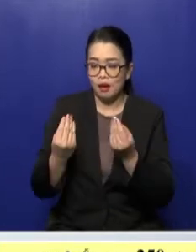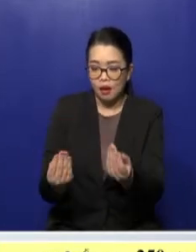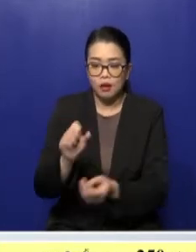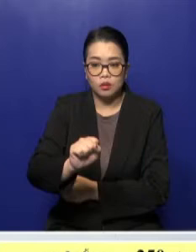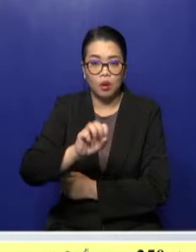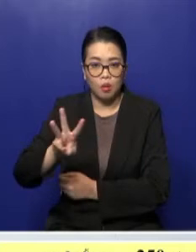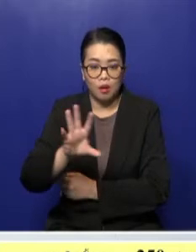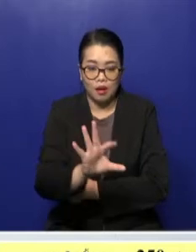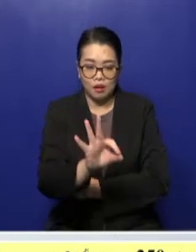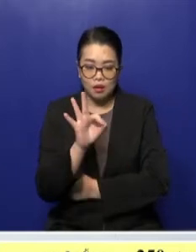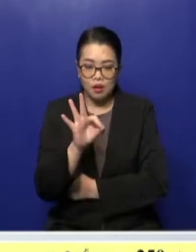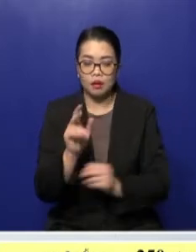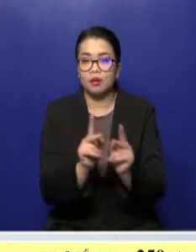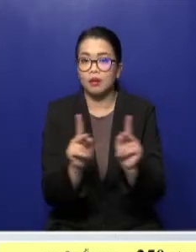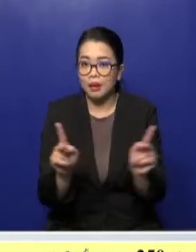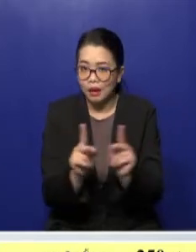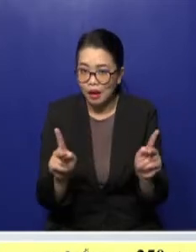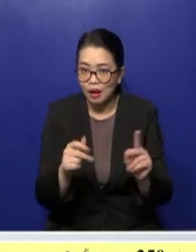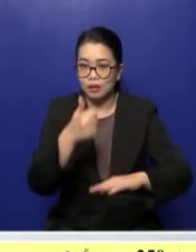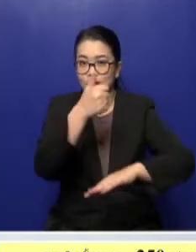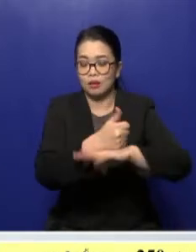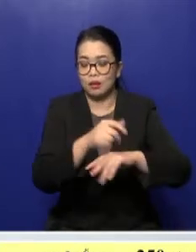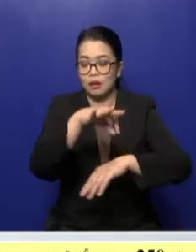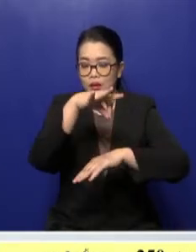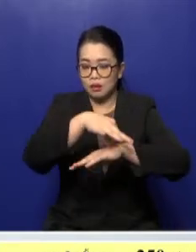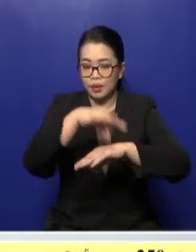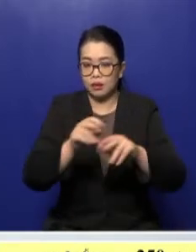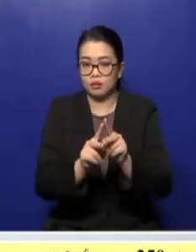เลือกกรรมการก.ต.ช